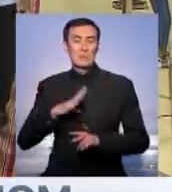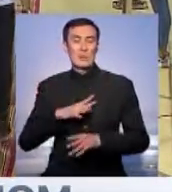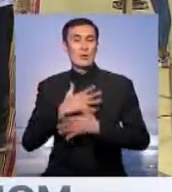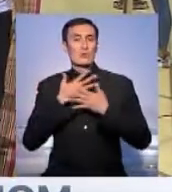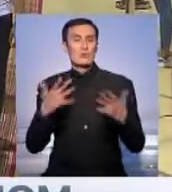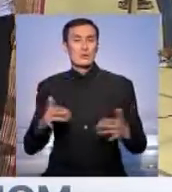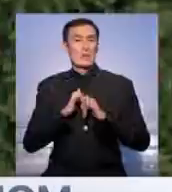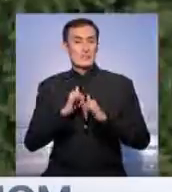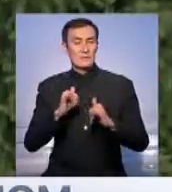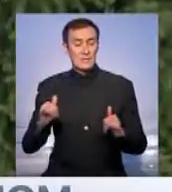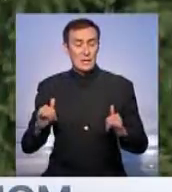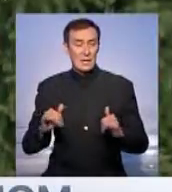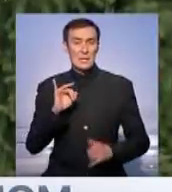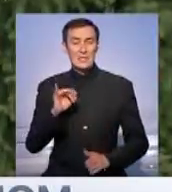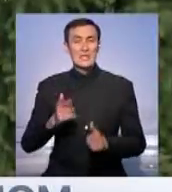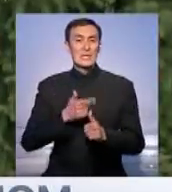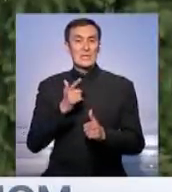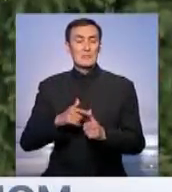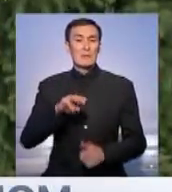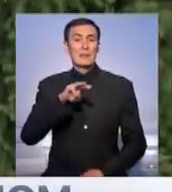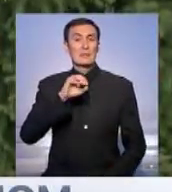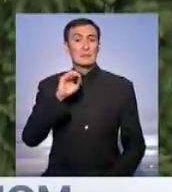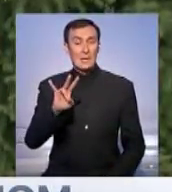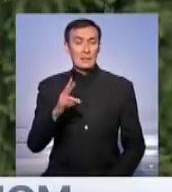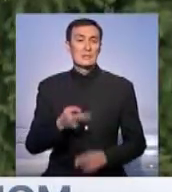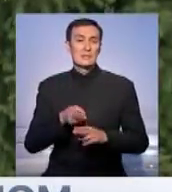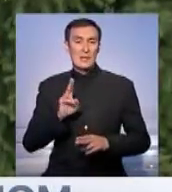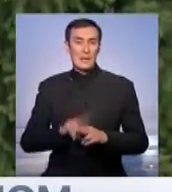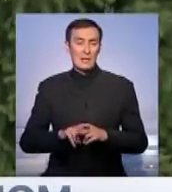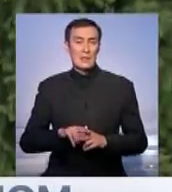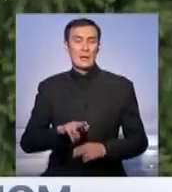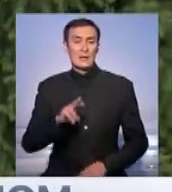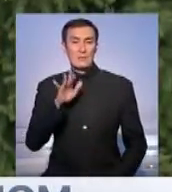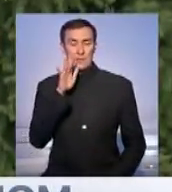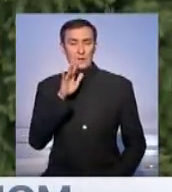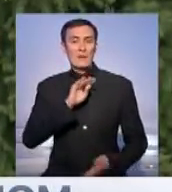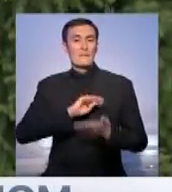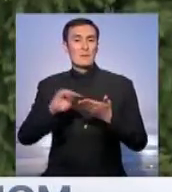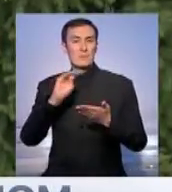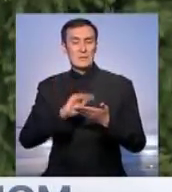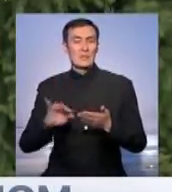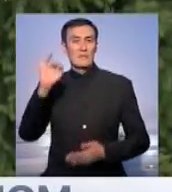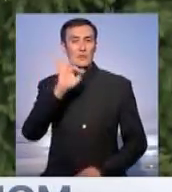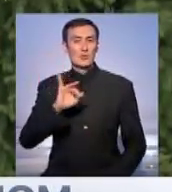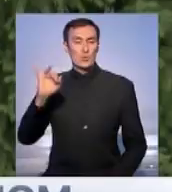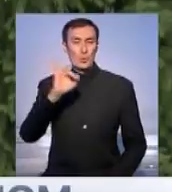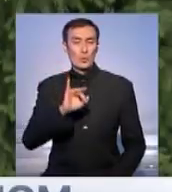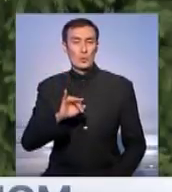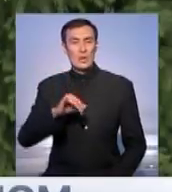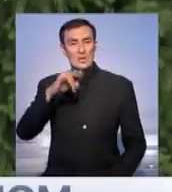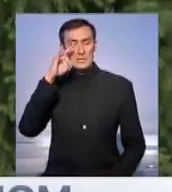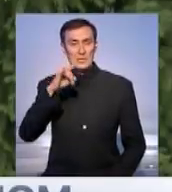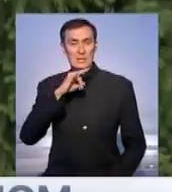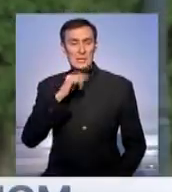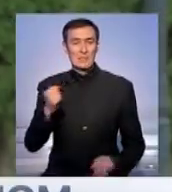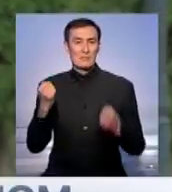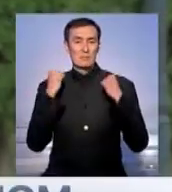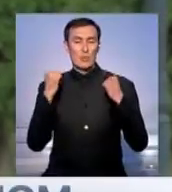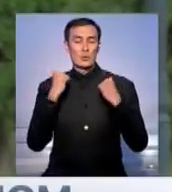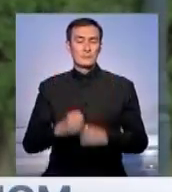вперед. И имя Дениса Тена с этой минуты записано золотыми буквами в новой истории